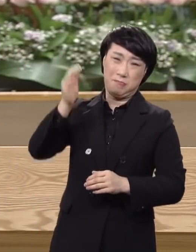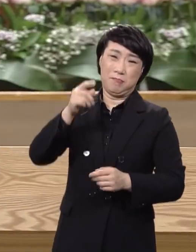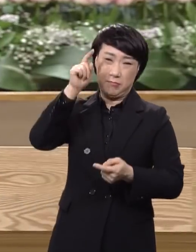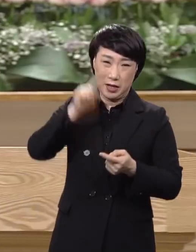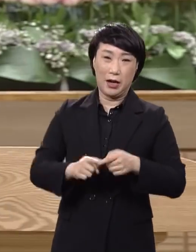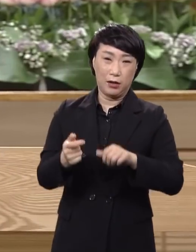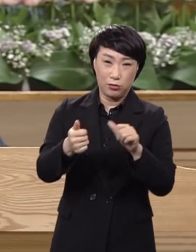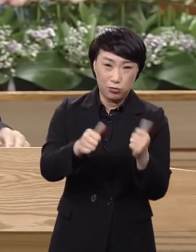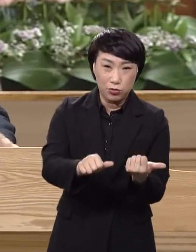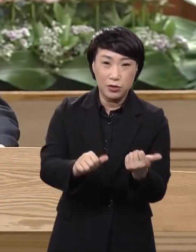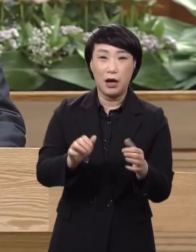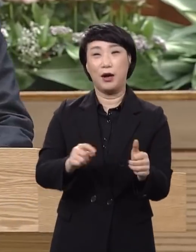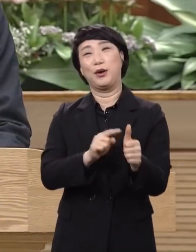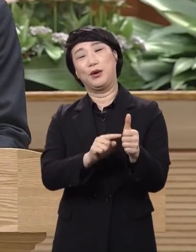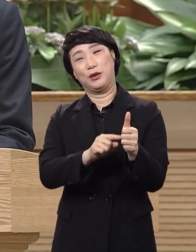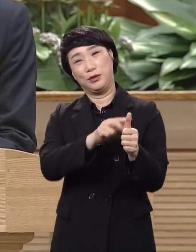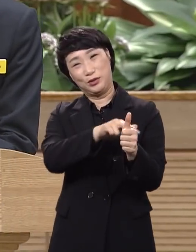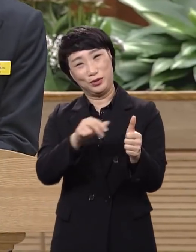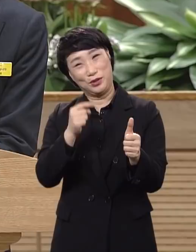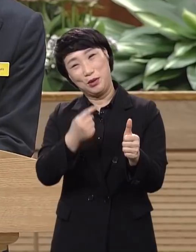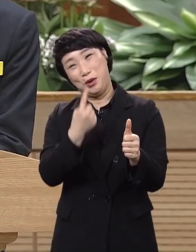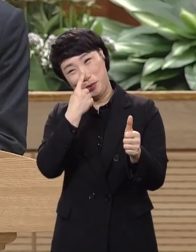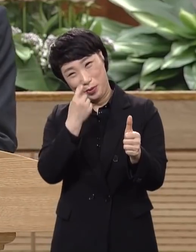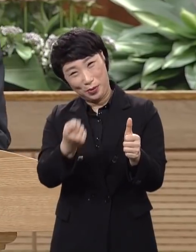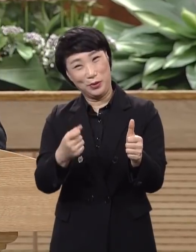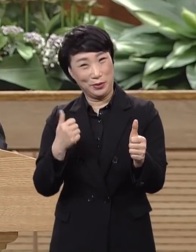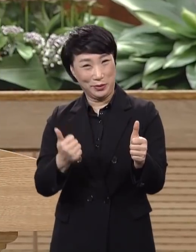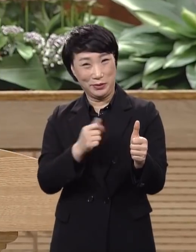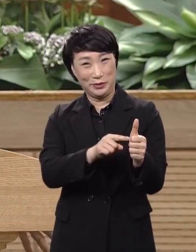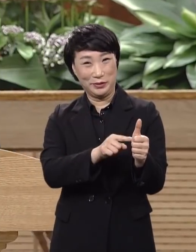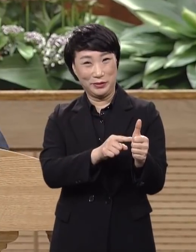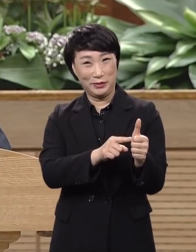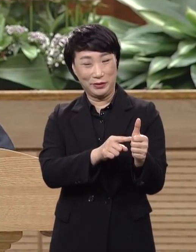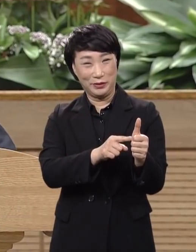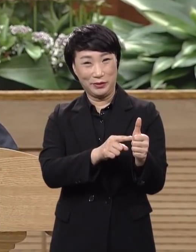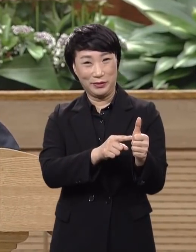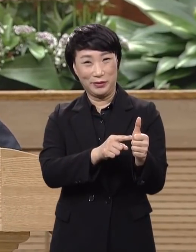말하다 죽자, 멋진 젊은이 아니냐 이 말입니다.